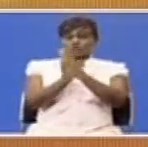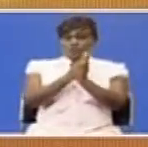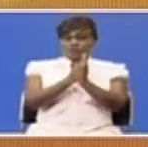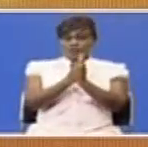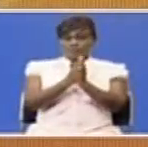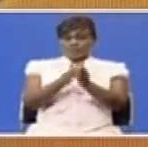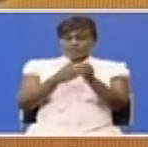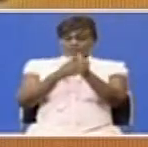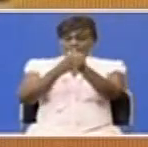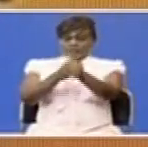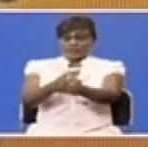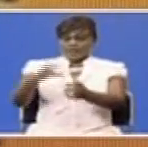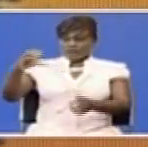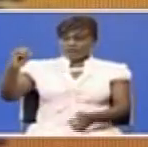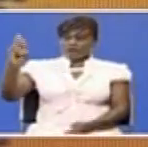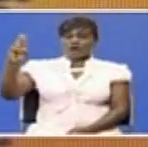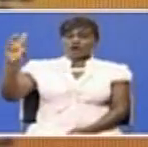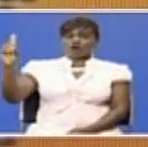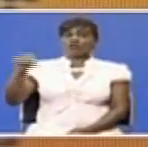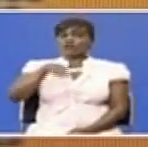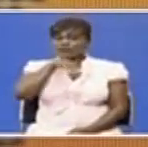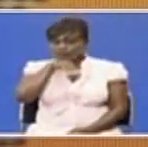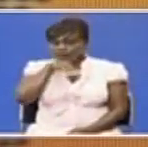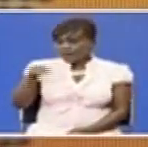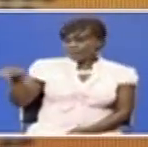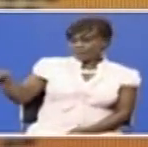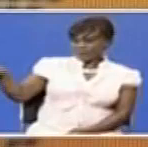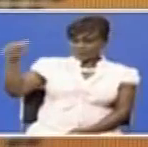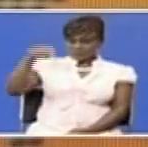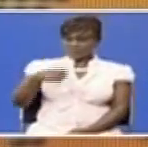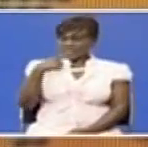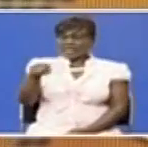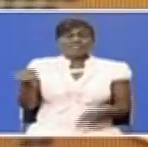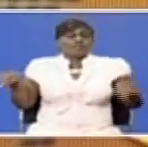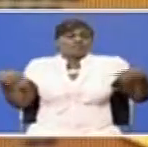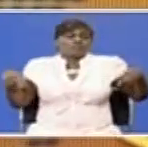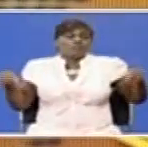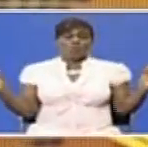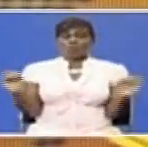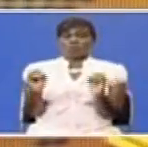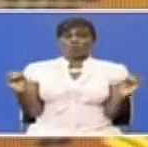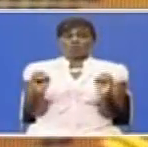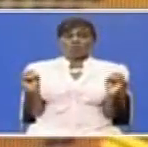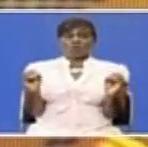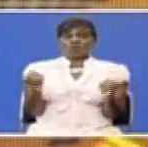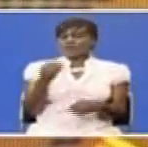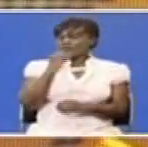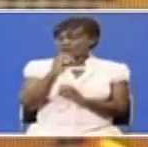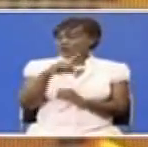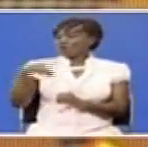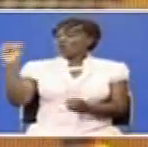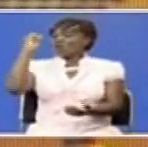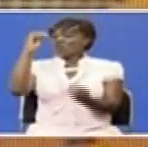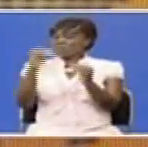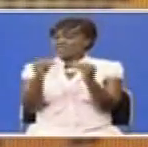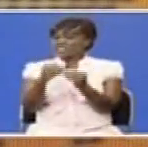Kiongozi wa muungano wa CORD Raila Odinga mapema hii leo amekariri kwamba hatishiki kamwe na kuongeza kwamba hatahudhuria